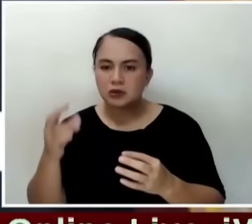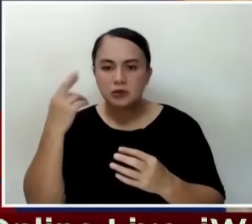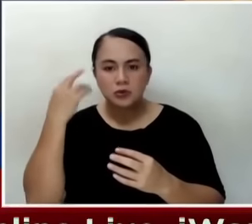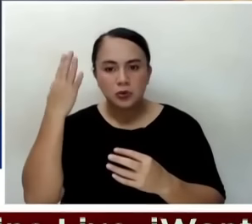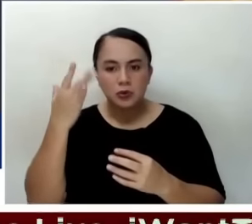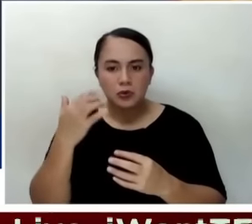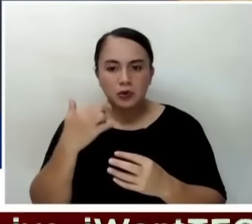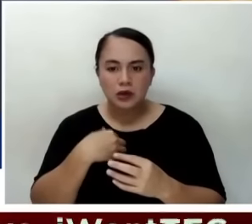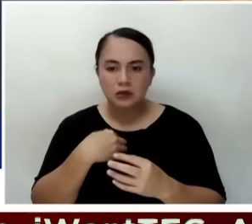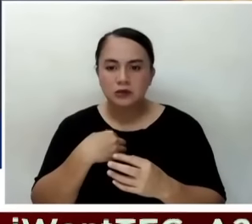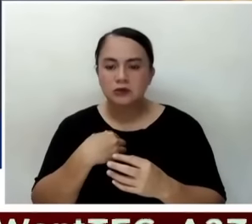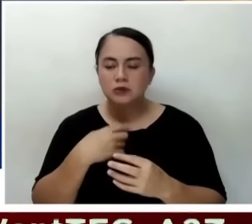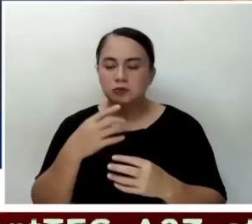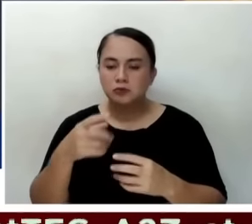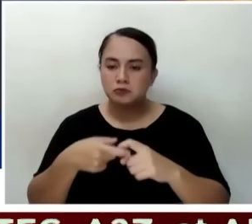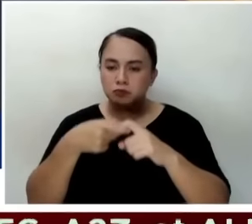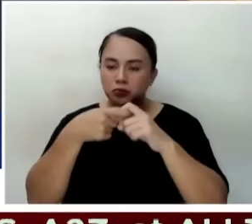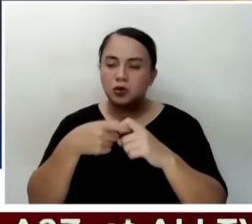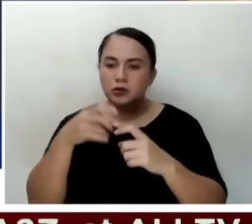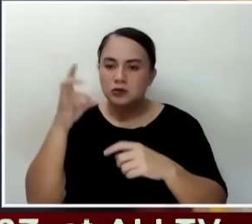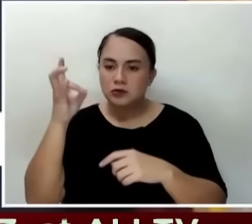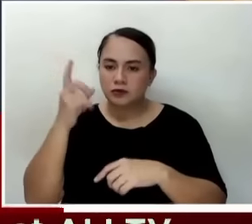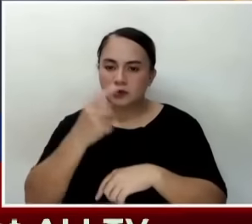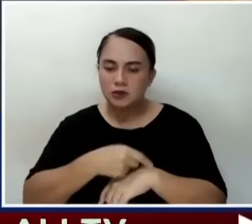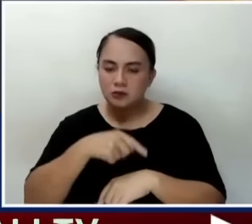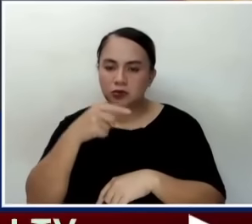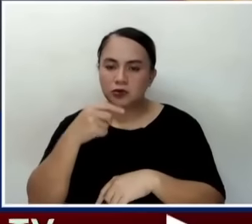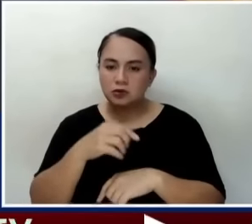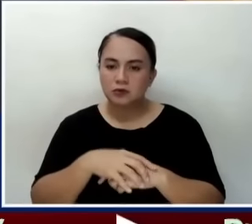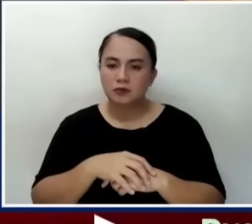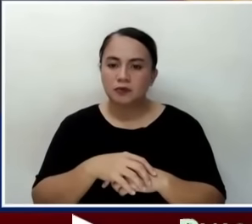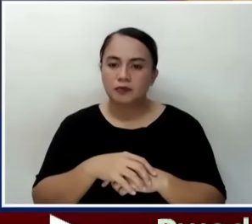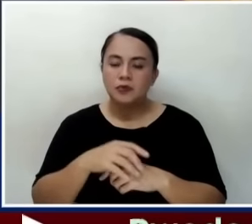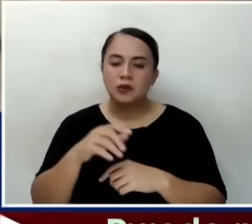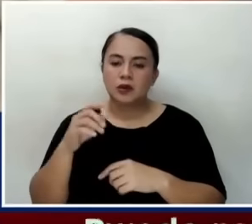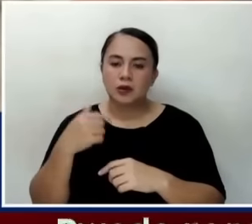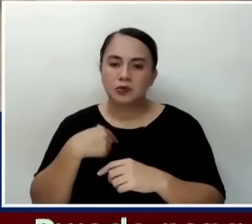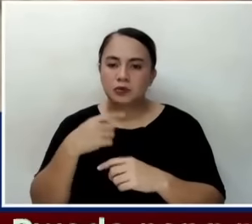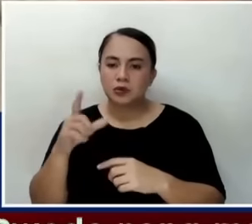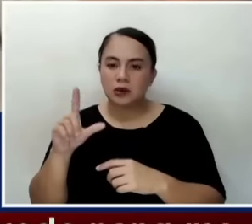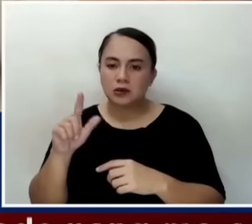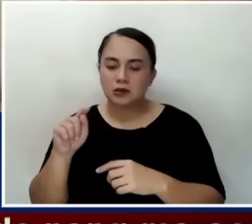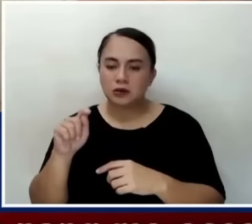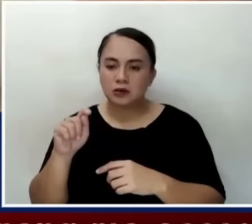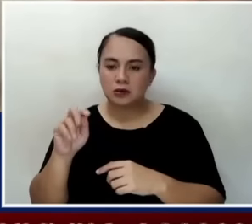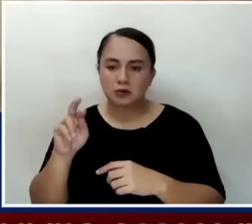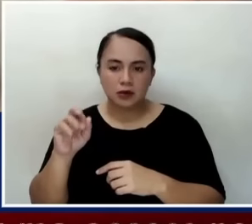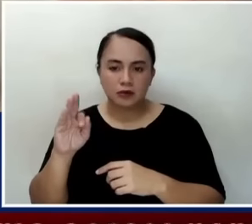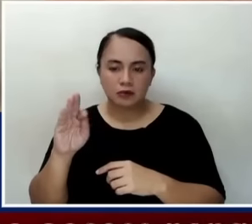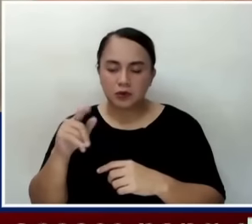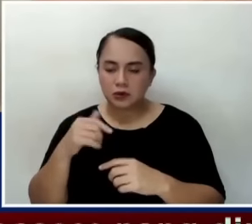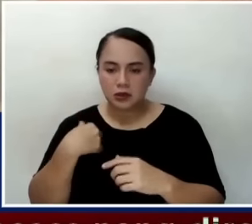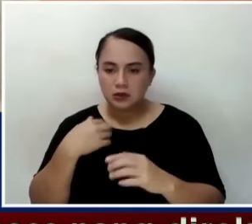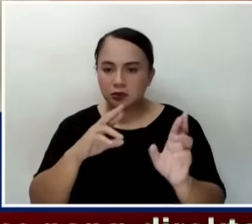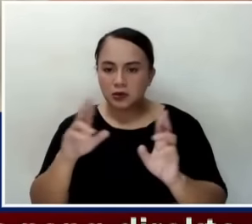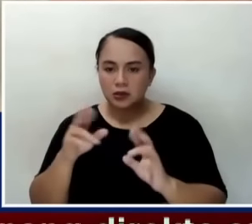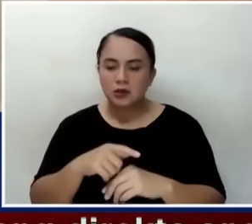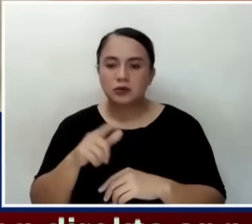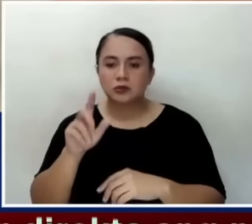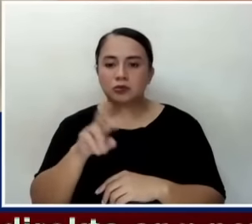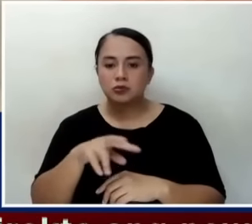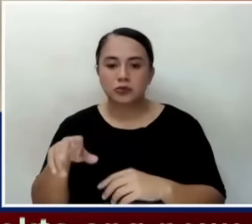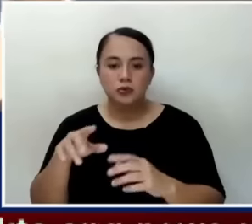postponed 7 times. Probably even during those times, DOTR itself was not ready. kabilang si Escudero sa 22